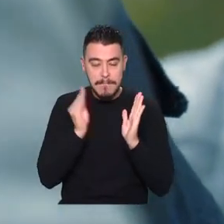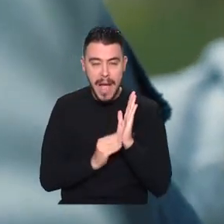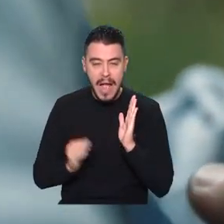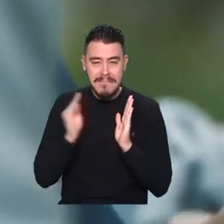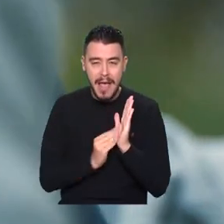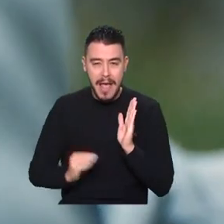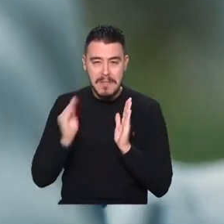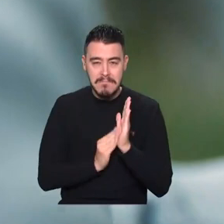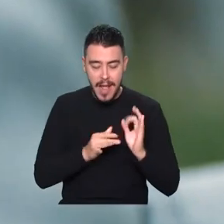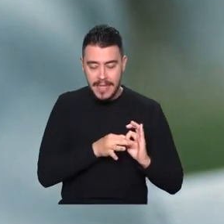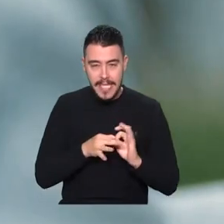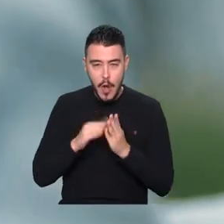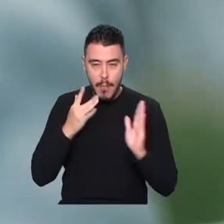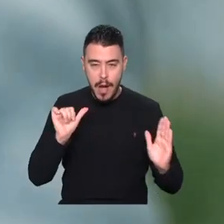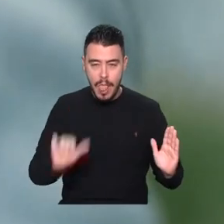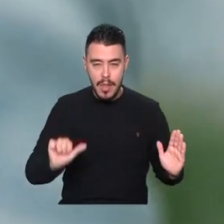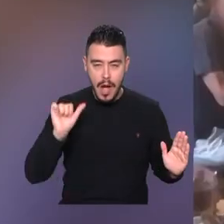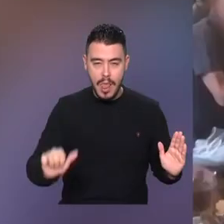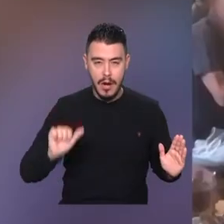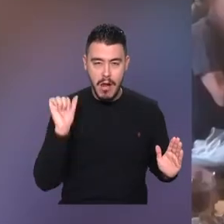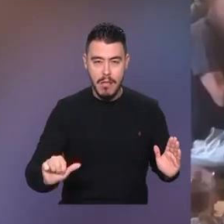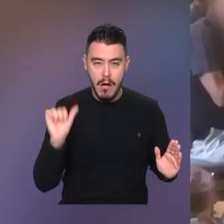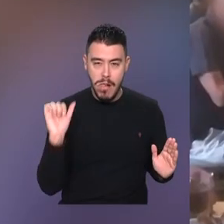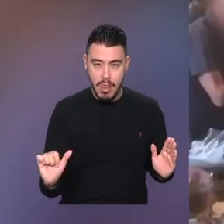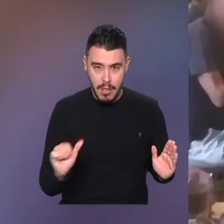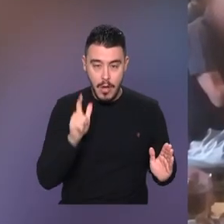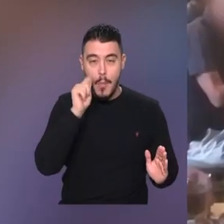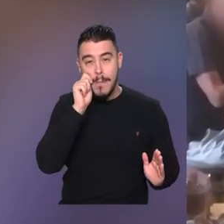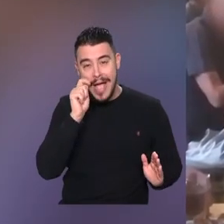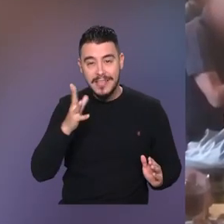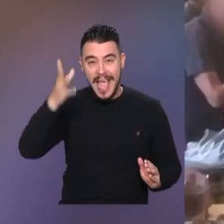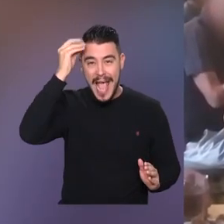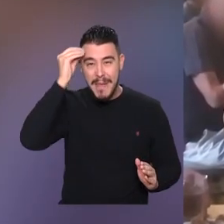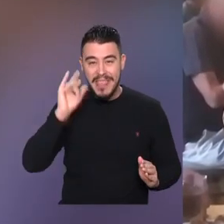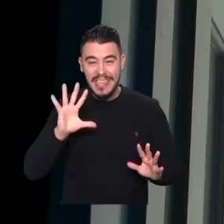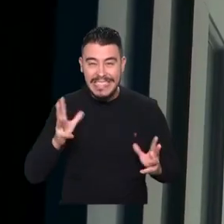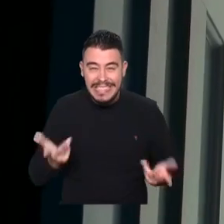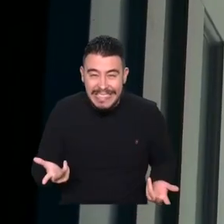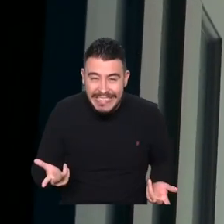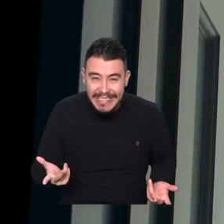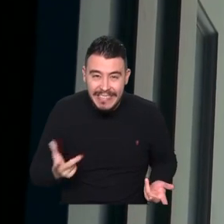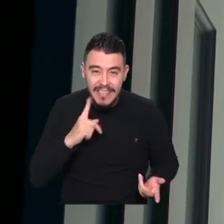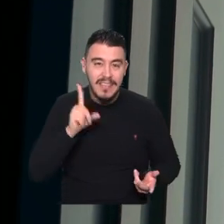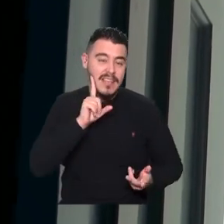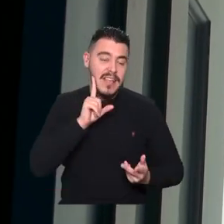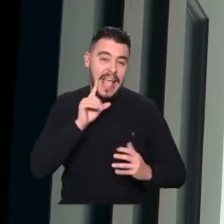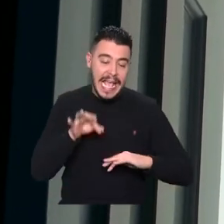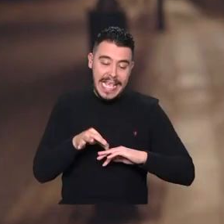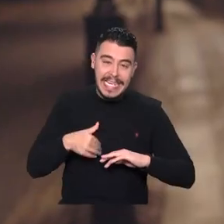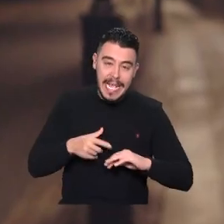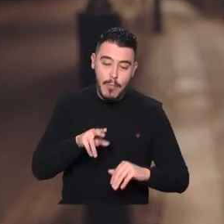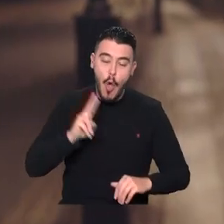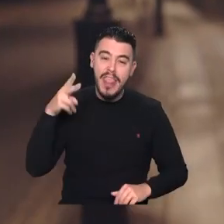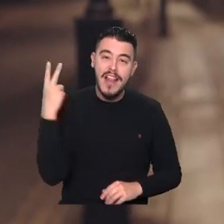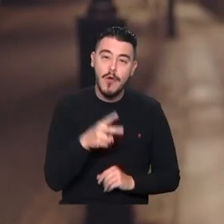δεύτερη σκέψη. Ο 50χρονος πατέρας μόλις έμαθε από την κόρη του ότι ο κουνιάδος του την βίαζε κατ' εξακολούθηση από την ηλικία των